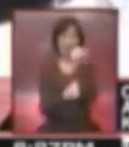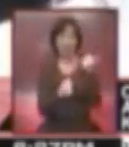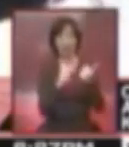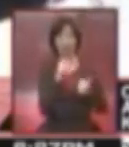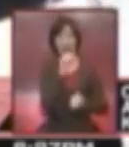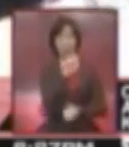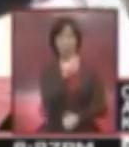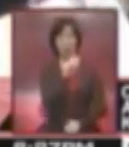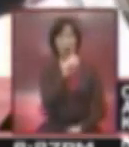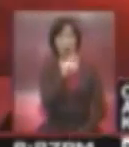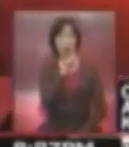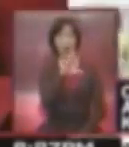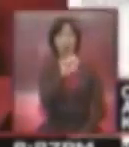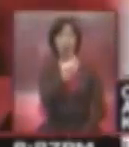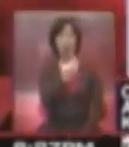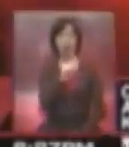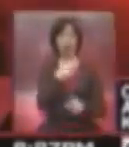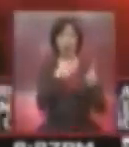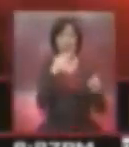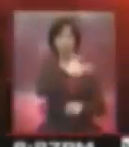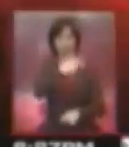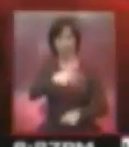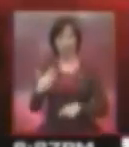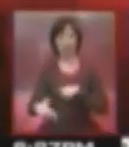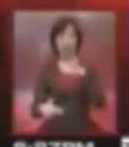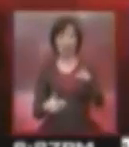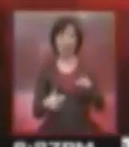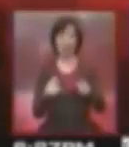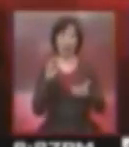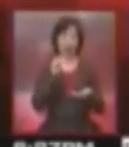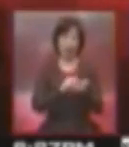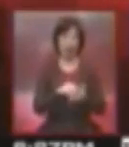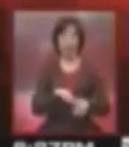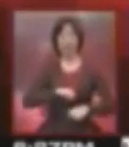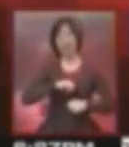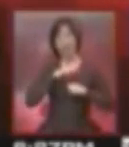Monica na taga Indonesia. Sa sobrang proud, muling napatweet si Charice